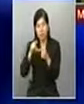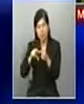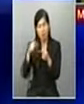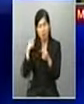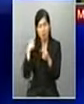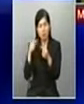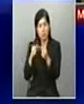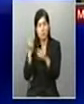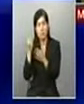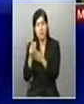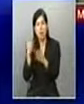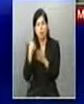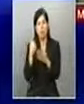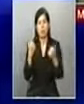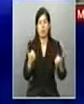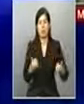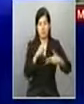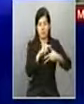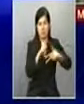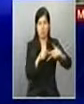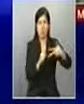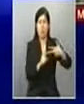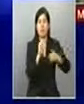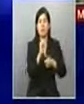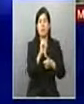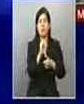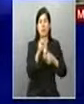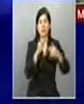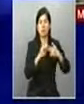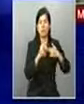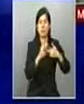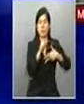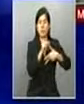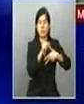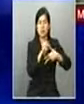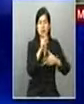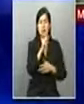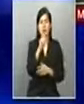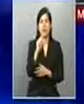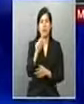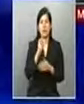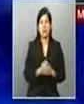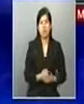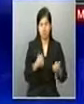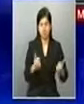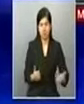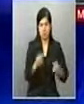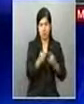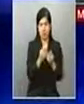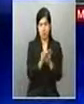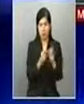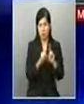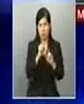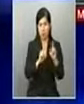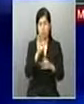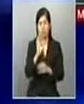าฝาก3ตัวนะครับ1ก็คือตัวหุ้นเก็นติ้งนะครับปัจจุบันเนี่ยราคาหุ้นของเก็นติ้งเนี่ยค่อนข้างจะ